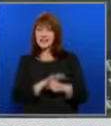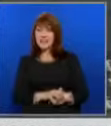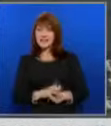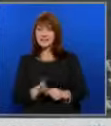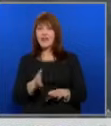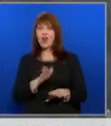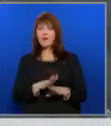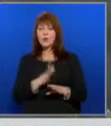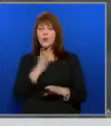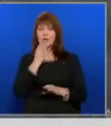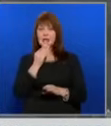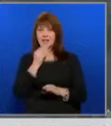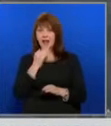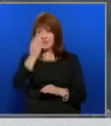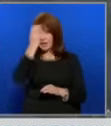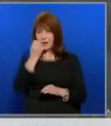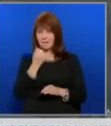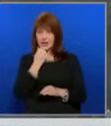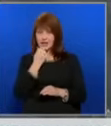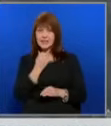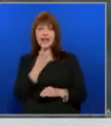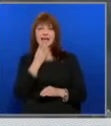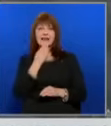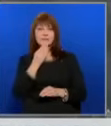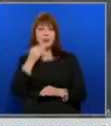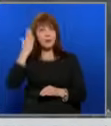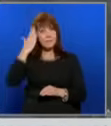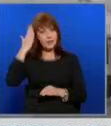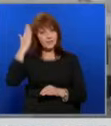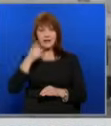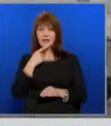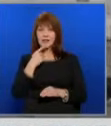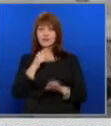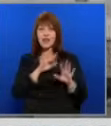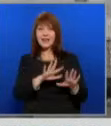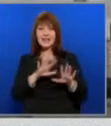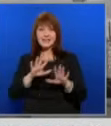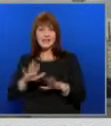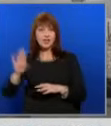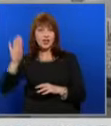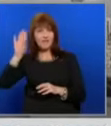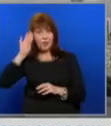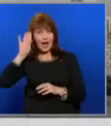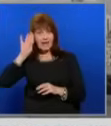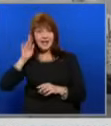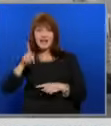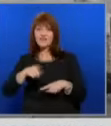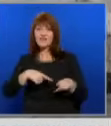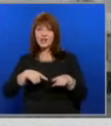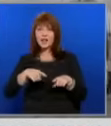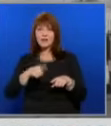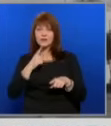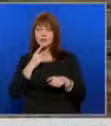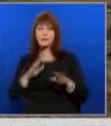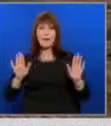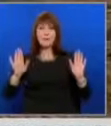за прекратяване на огъня. В същото време израелският премиер Бенямин Нетаняху съобщи, че десетки бойци на терористичното движение са